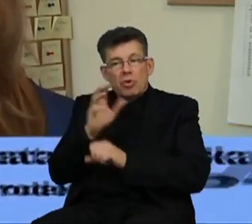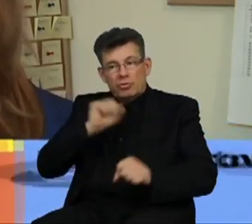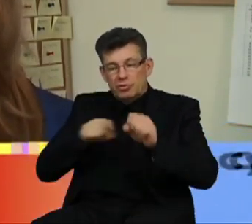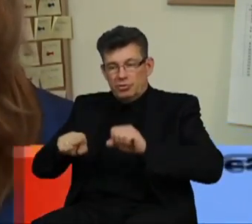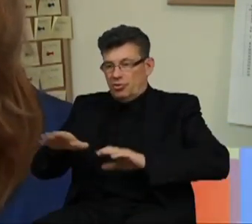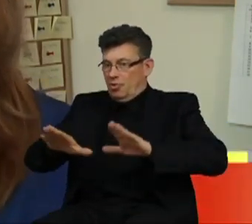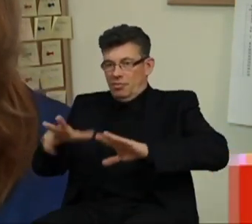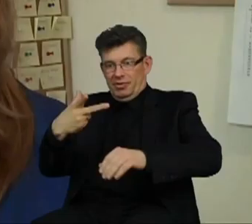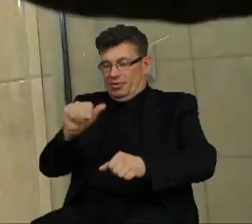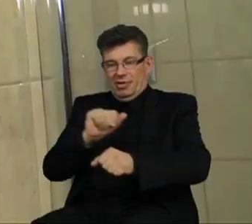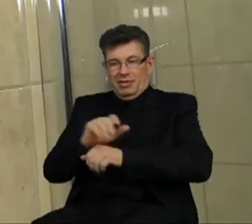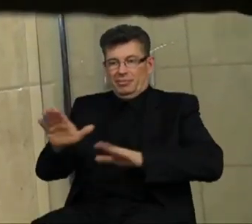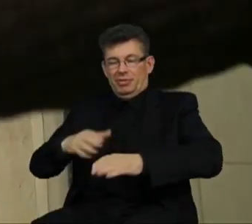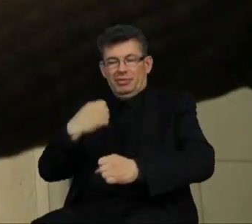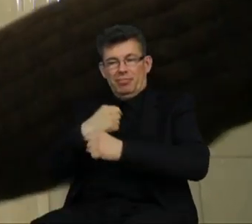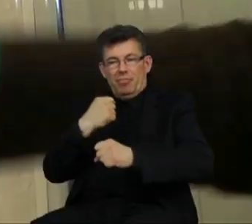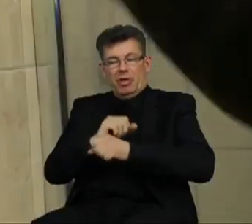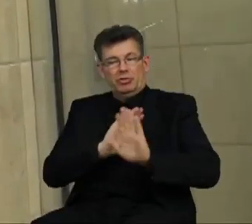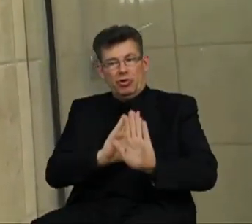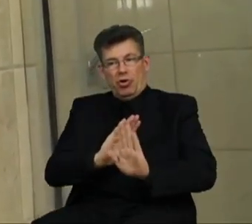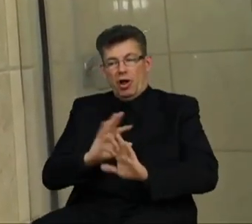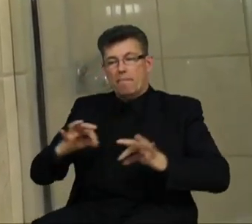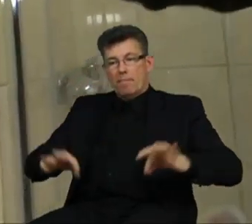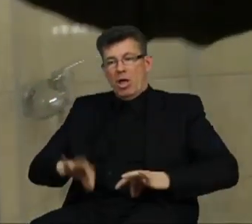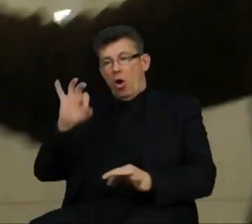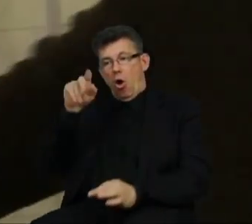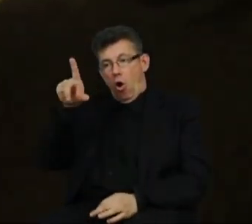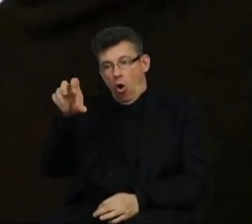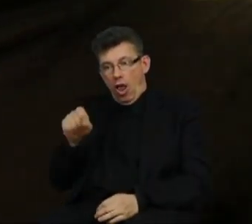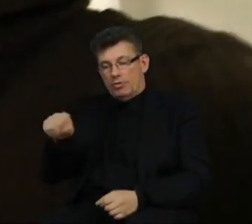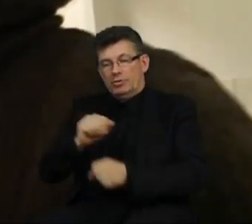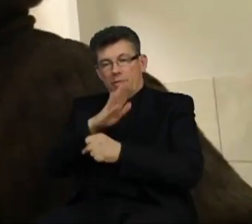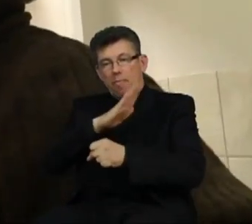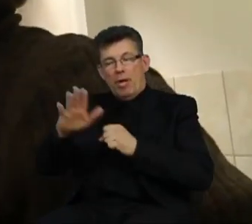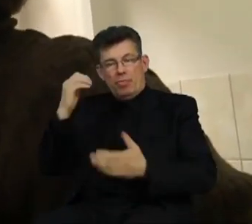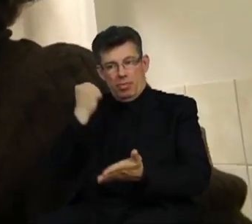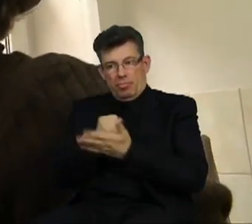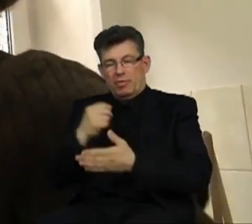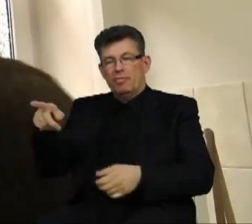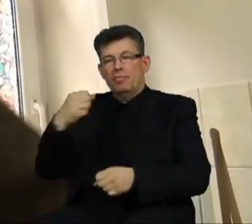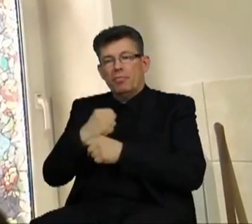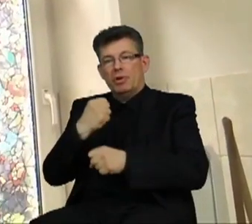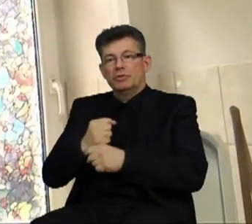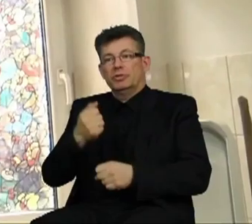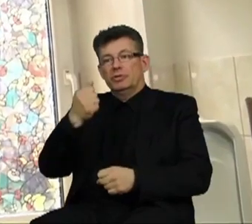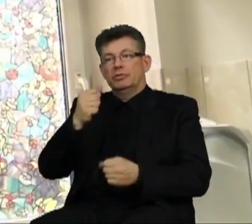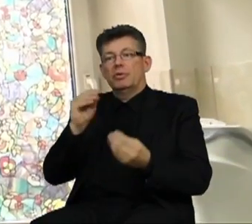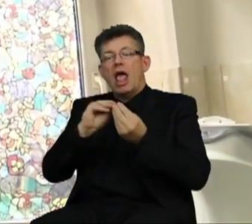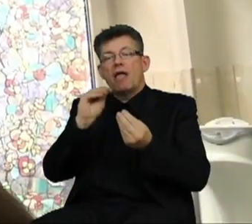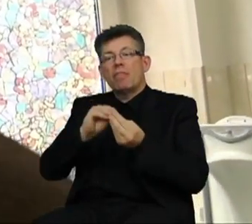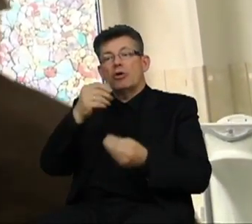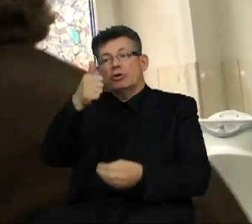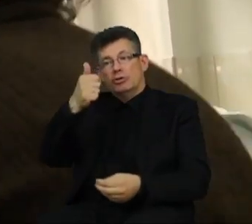jest miejscem pracy chronionej. Pani Ola jest tutaj pełnoprawnym pracownikiem, zatrudnionym na pół etatu.